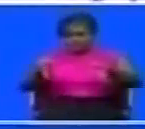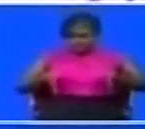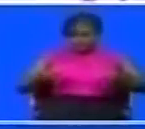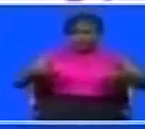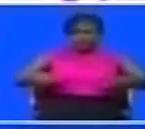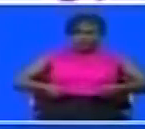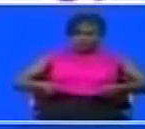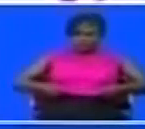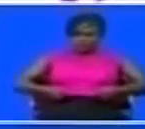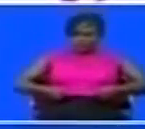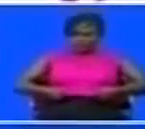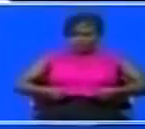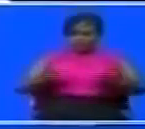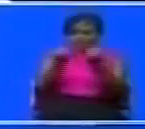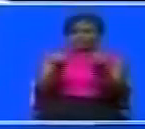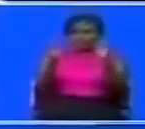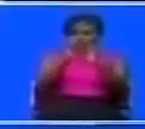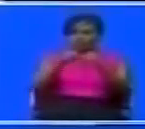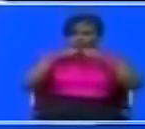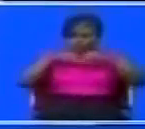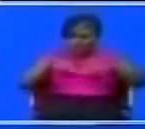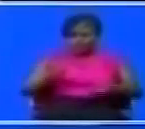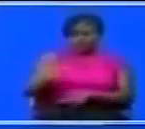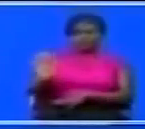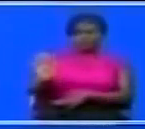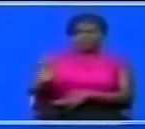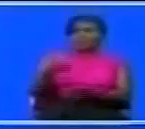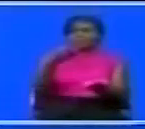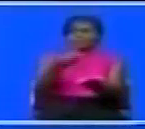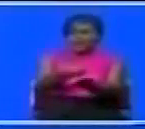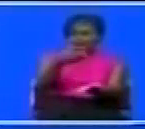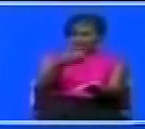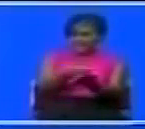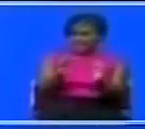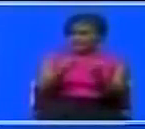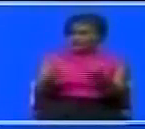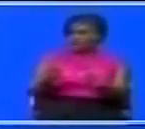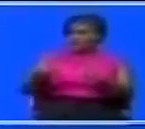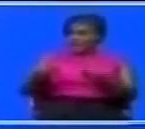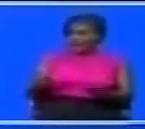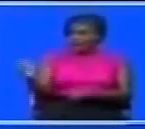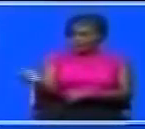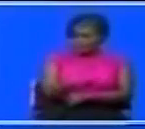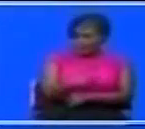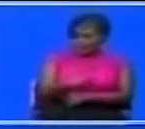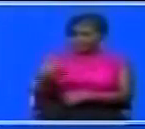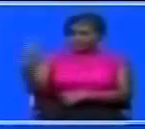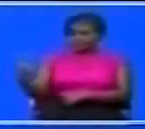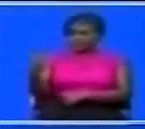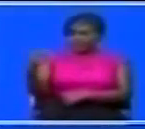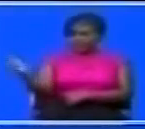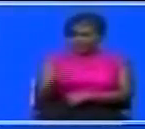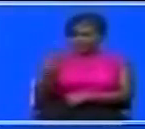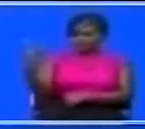vijana, ambayo ni taasisi katika wizara ya Waiguru. Pesa hizo zinadaiwa kupotea kati ya mwezi Februari na mwezi